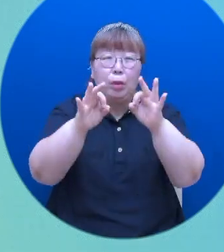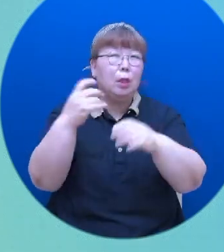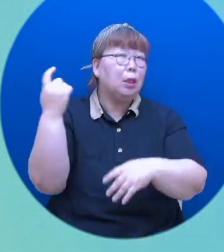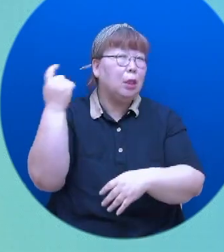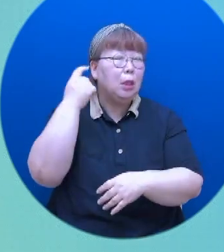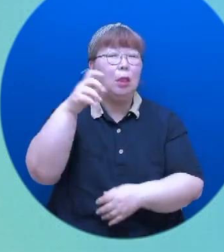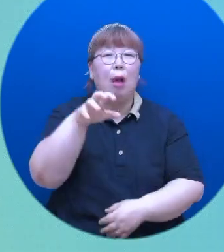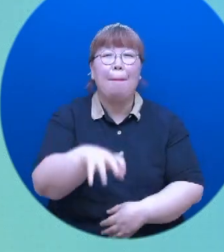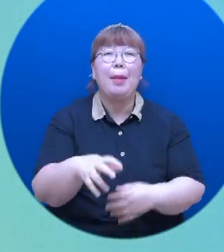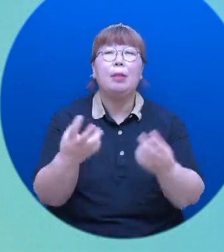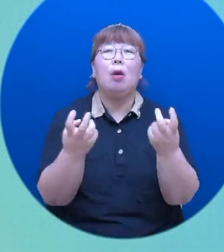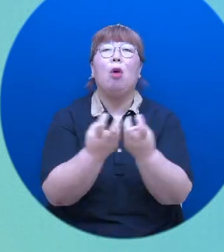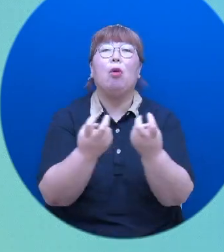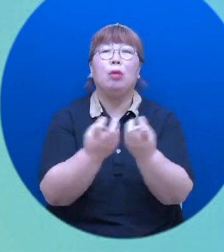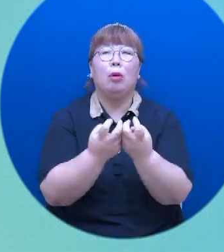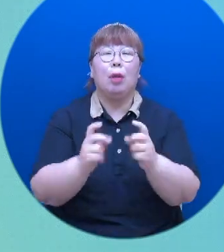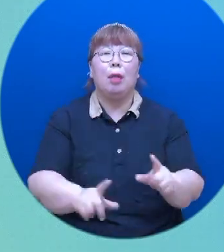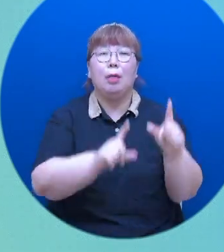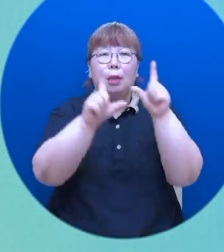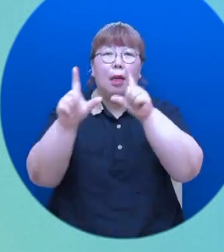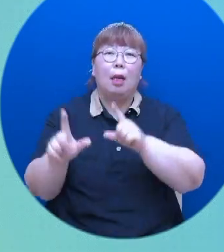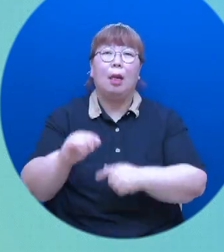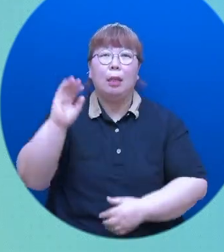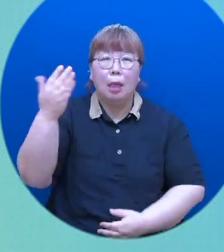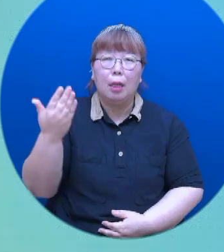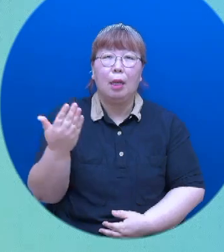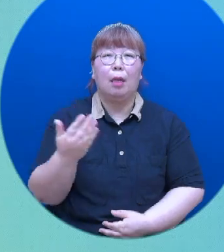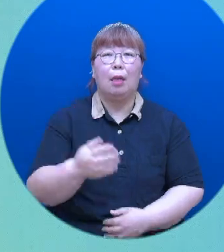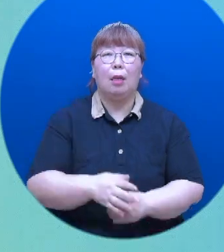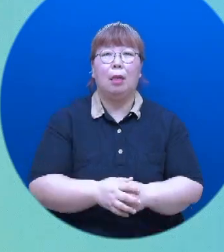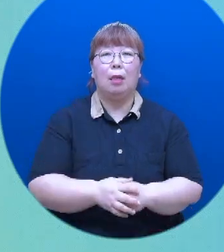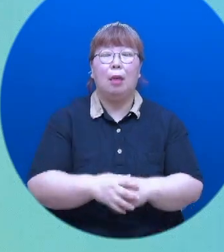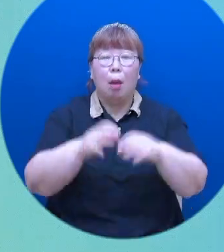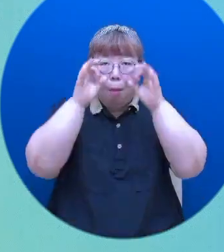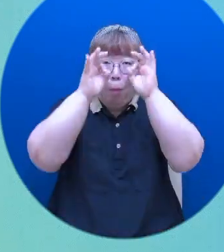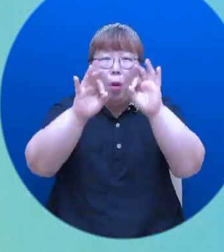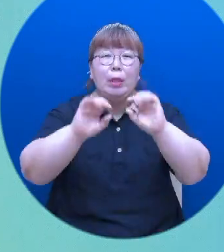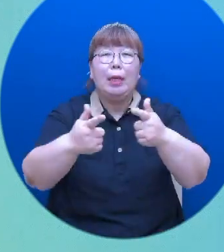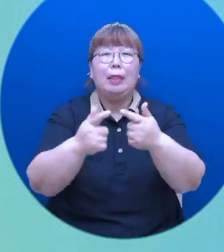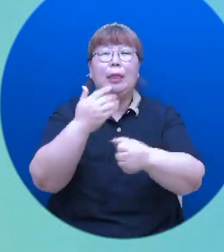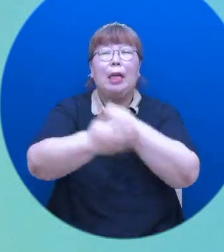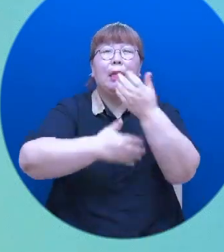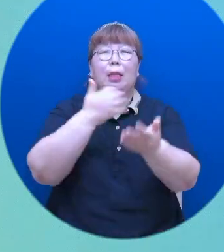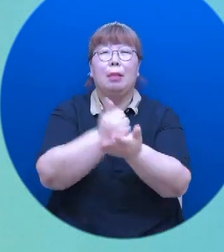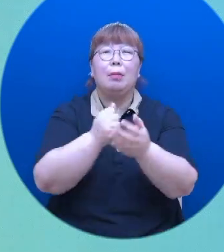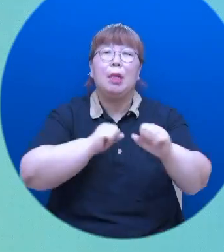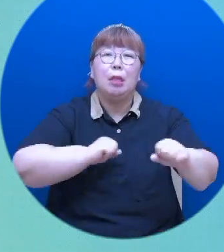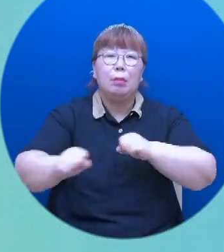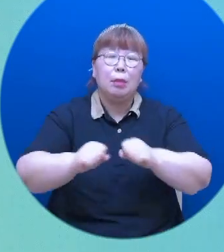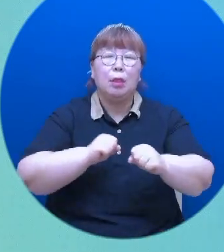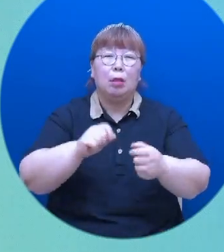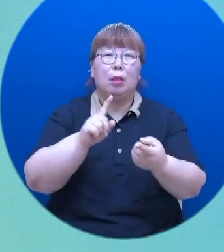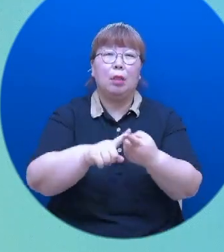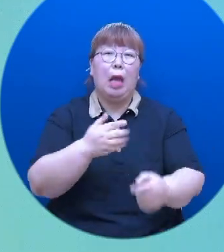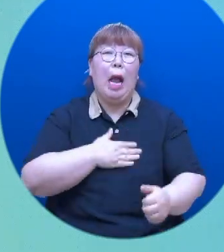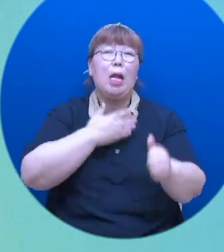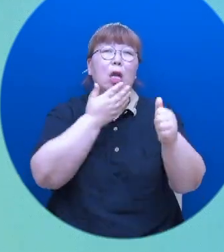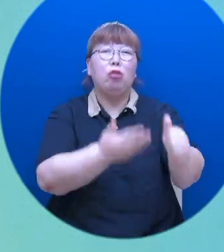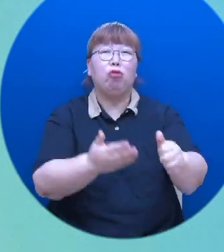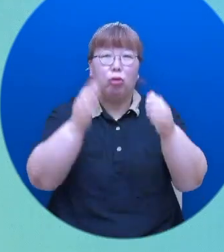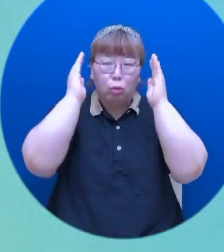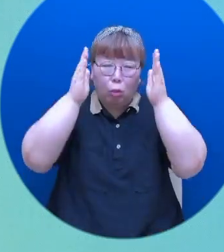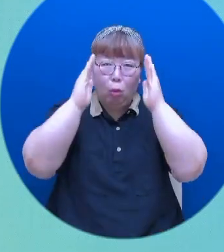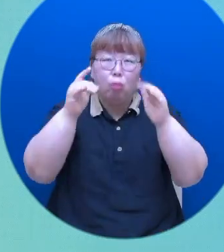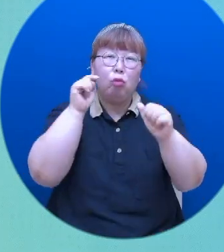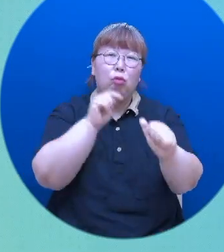너희들이 어떻게 살아가야 하느냐, 보이지 않는 하나님이 움직인다는 걸 알려주는 공부를 시켜요.